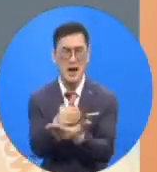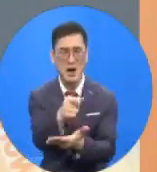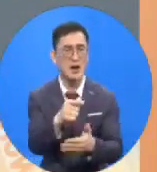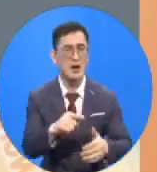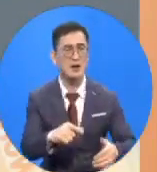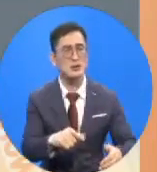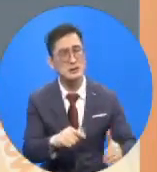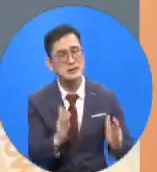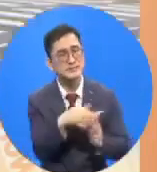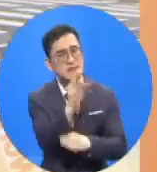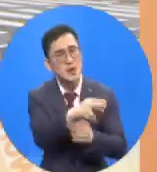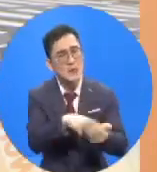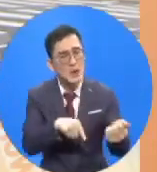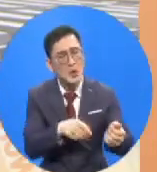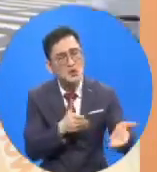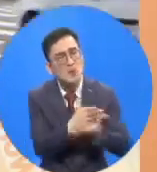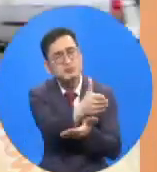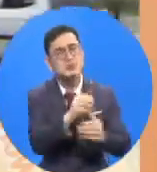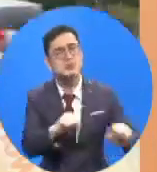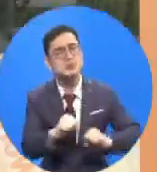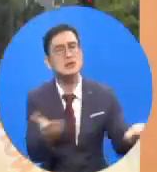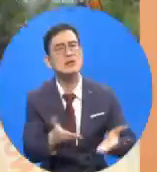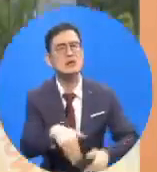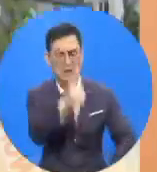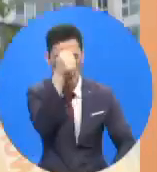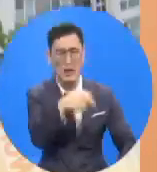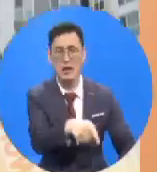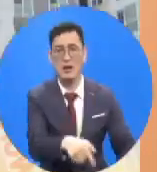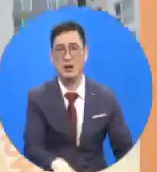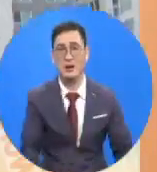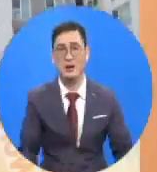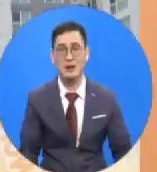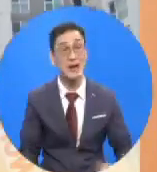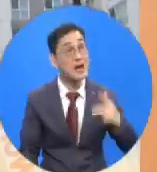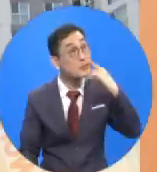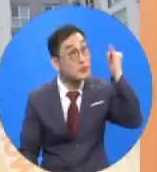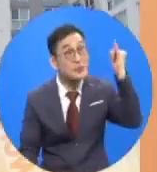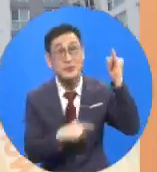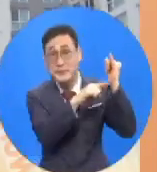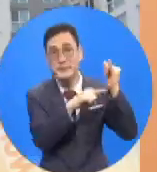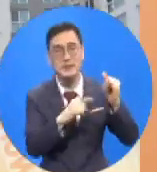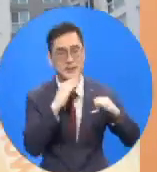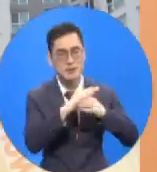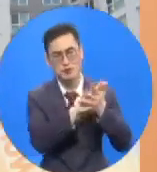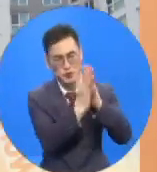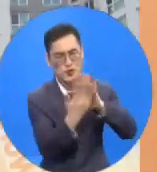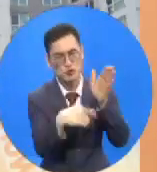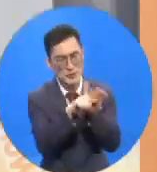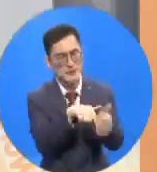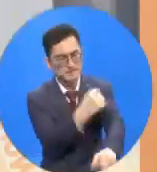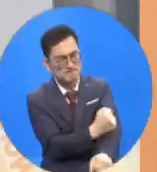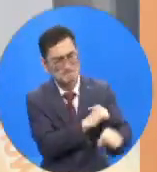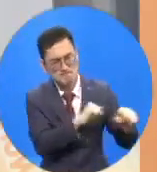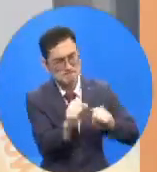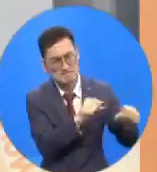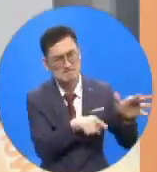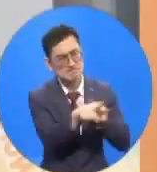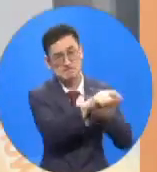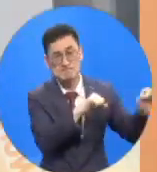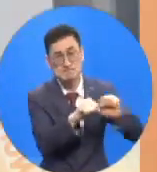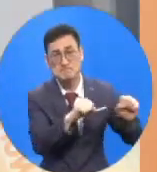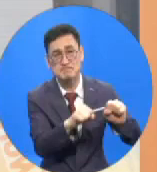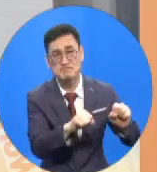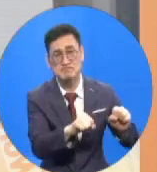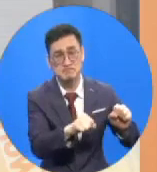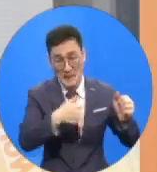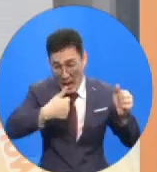면에서 보면 이렇게 찾구 하는게 정말 아버지가 그동안 해왔던 여러가지 민주화된 업적들 관극 이걸 맞는 것인지 또 다시 한 번